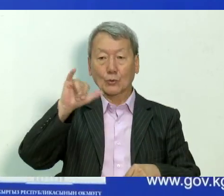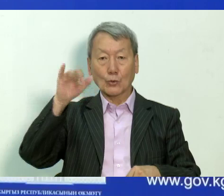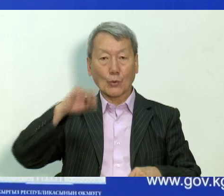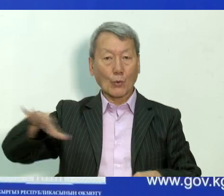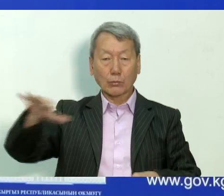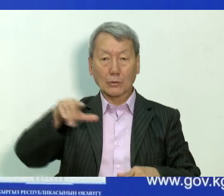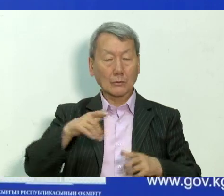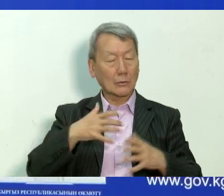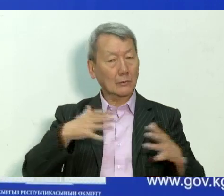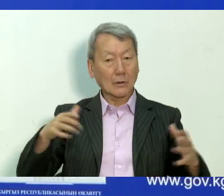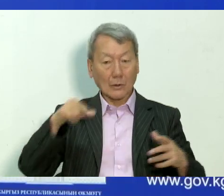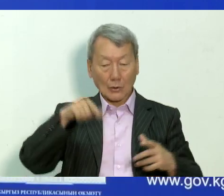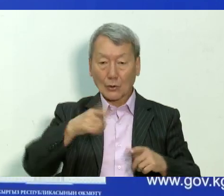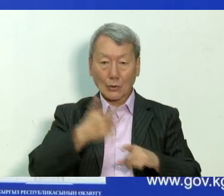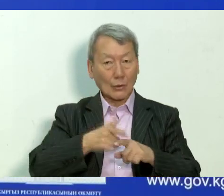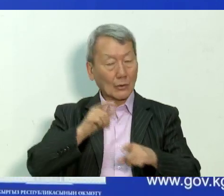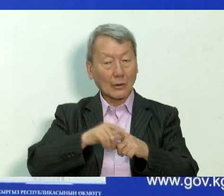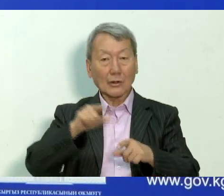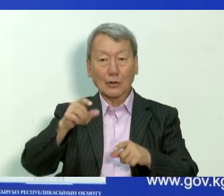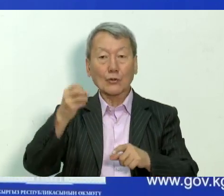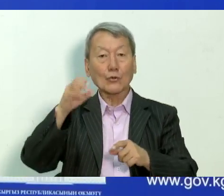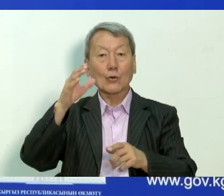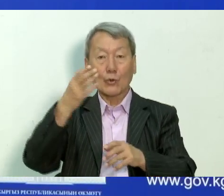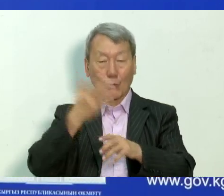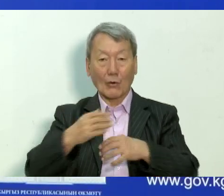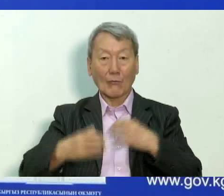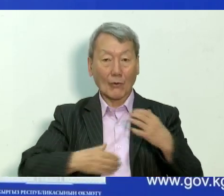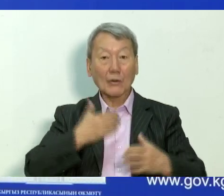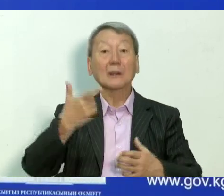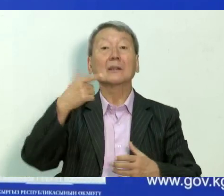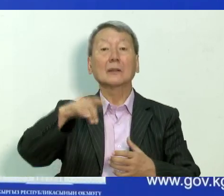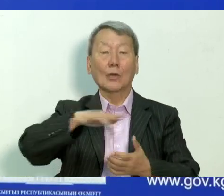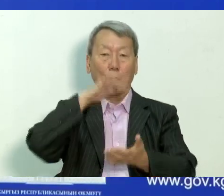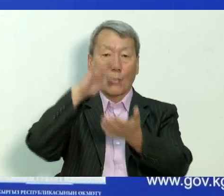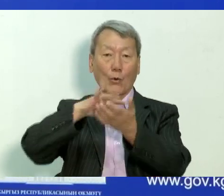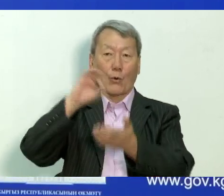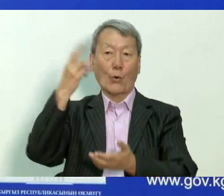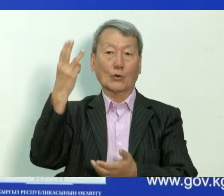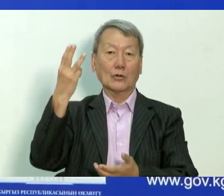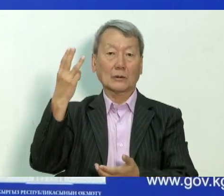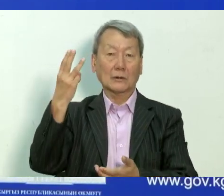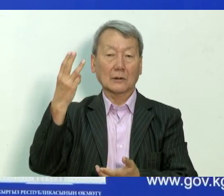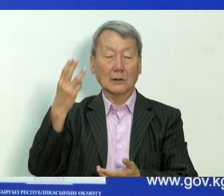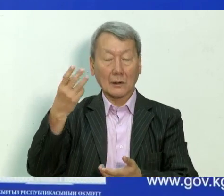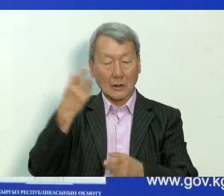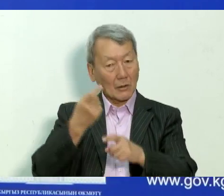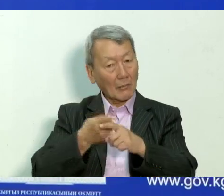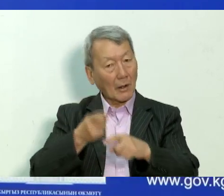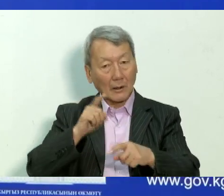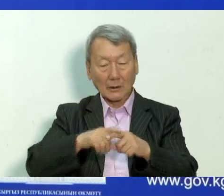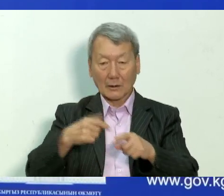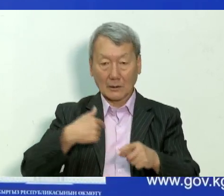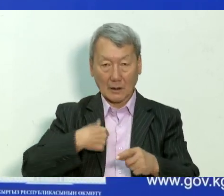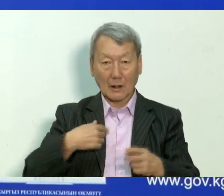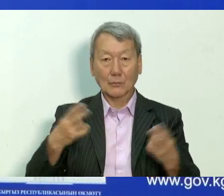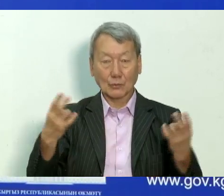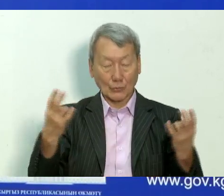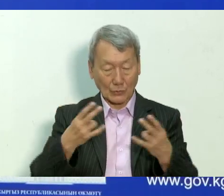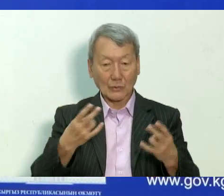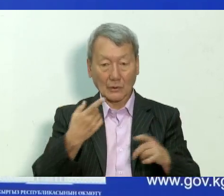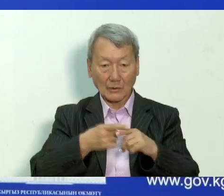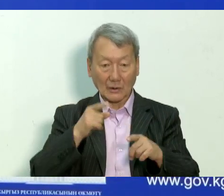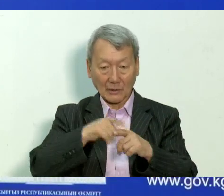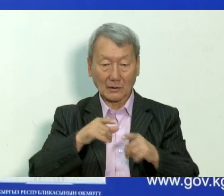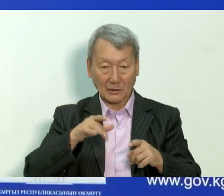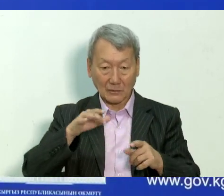области, и ситуация также сейчас волнует нас по городу Ош. И поэтому нам приходится пойти